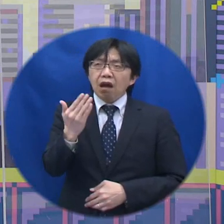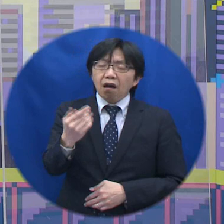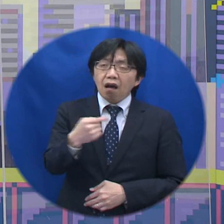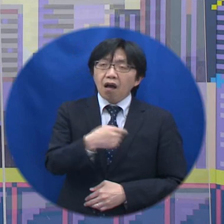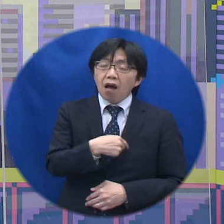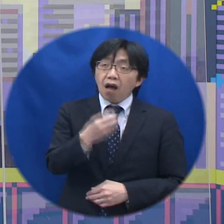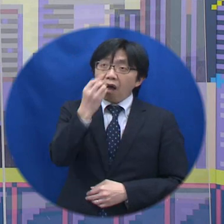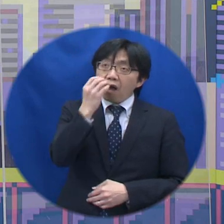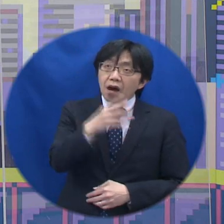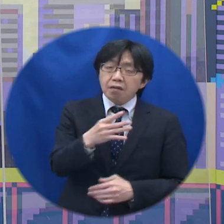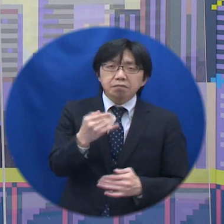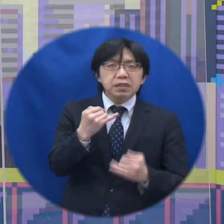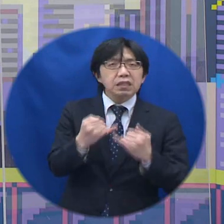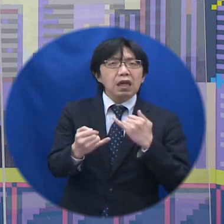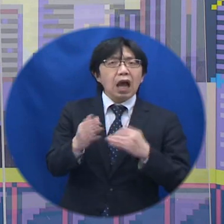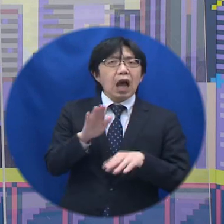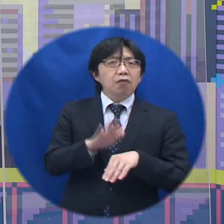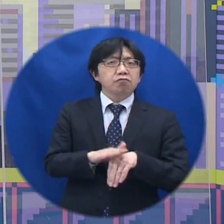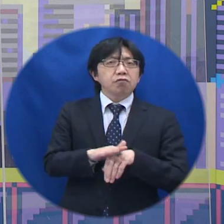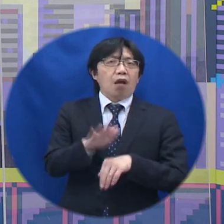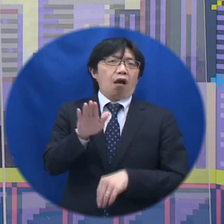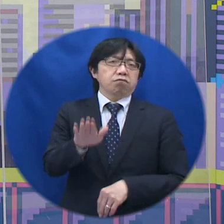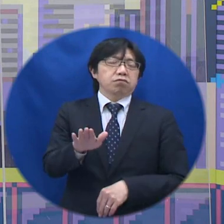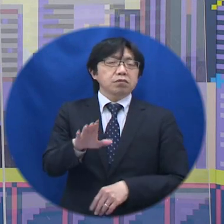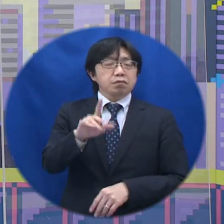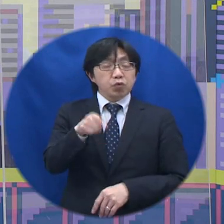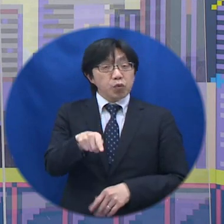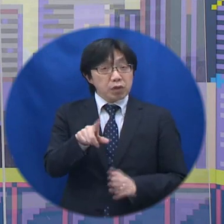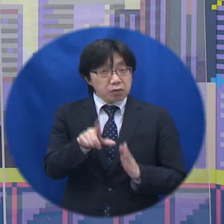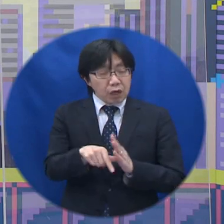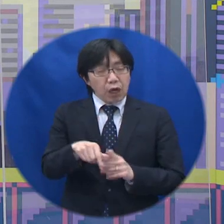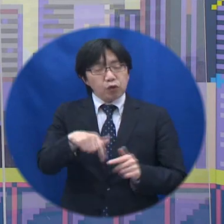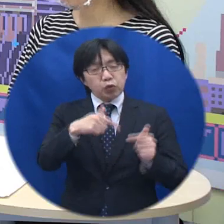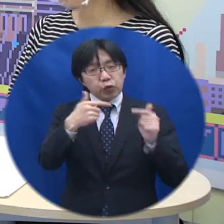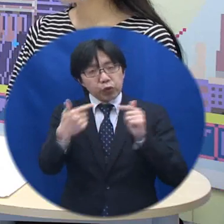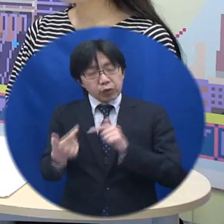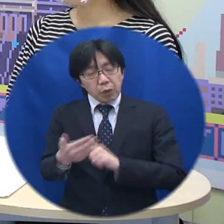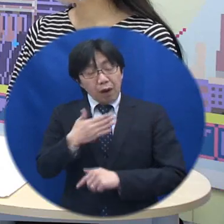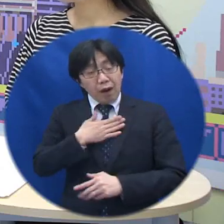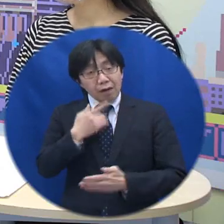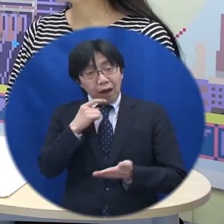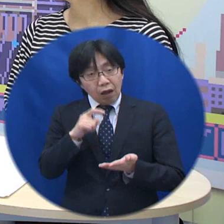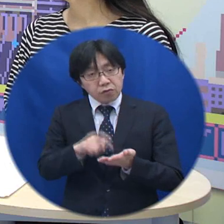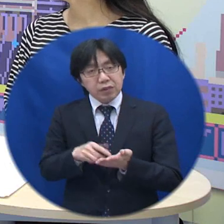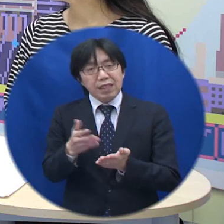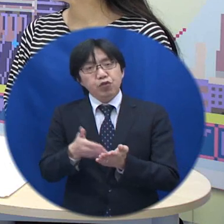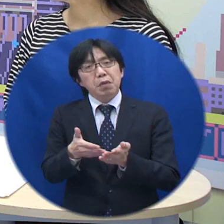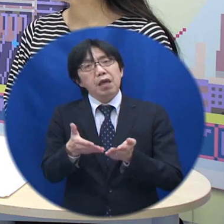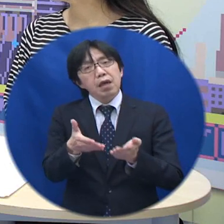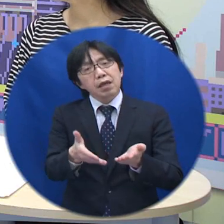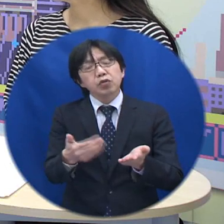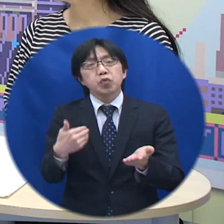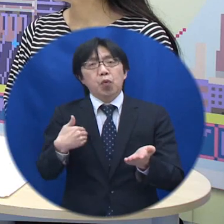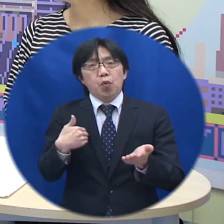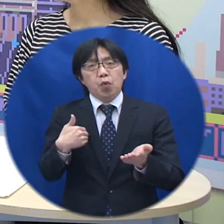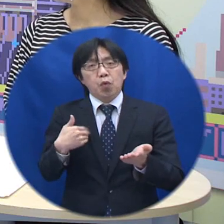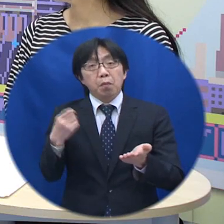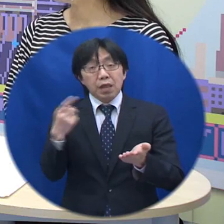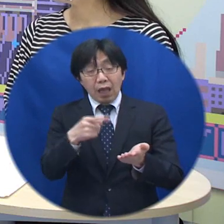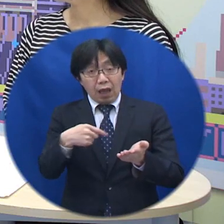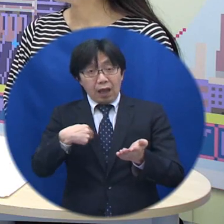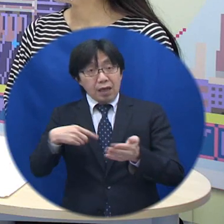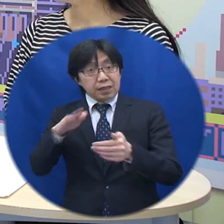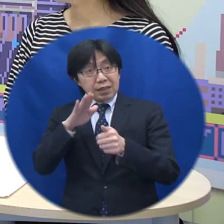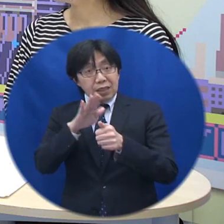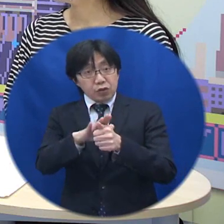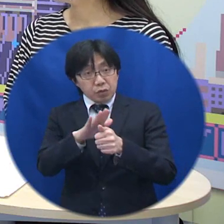っくりと分かりやすい言葉で対応するようにしましょう。 はい、 またサポートする側が